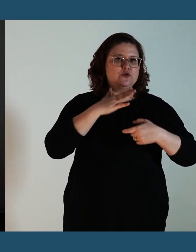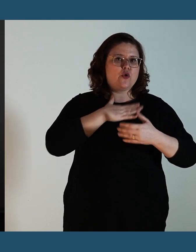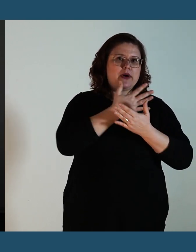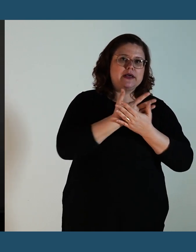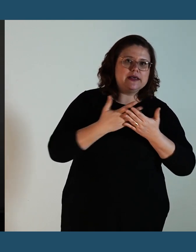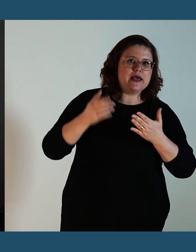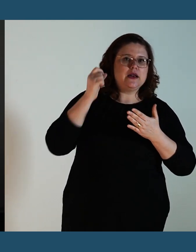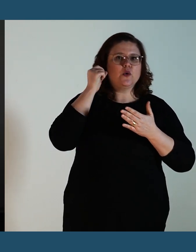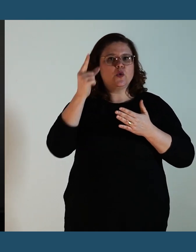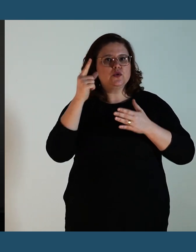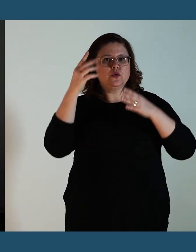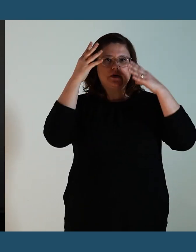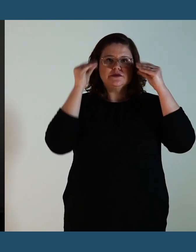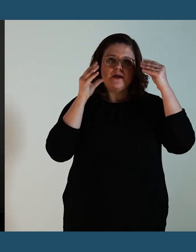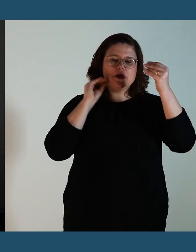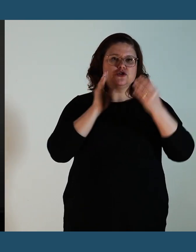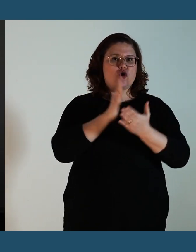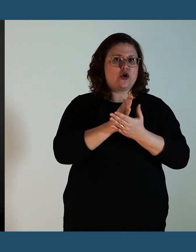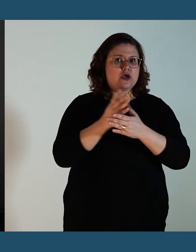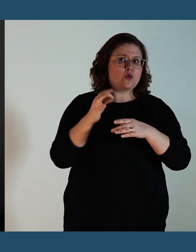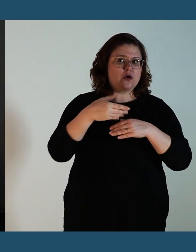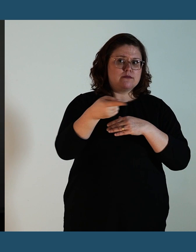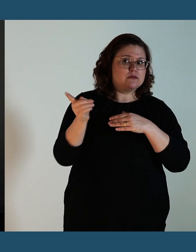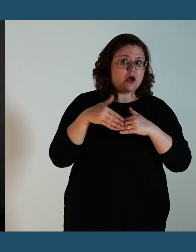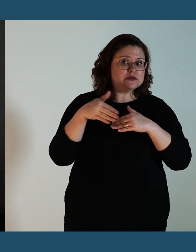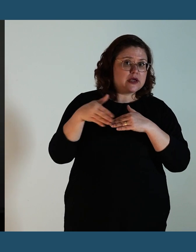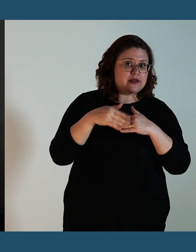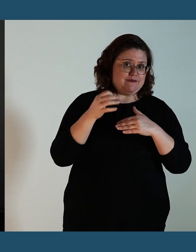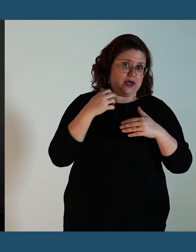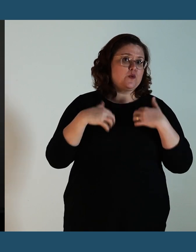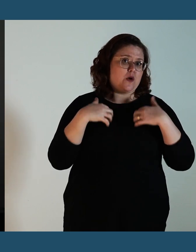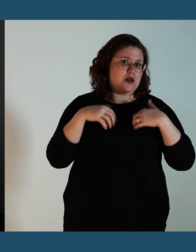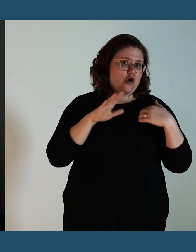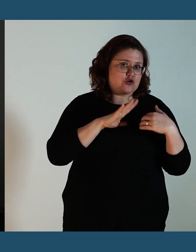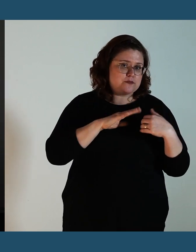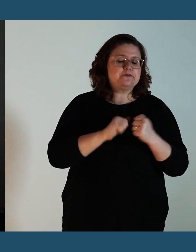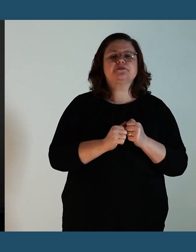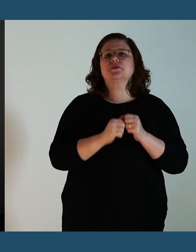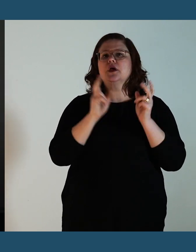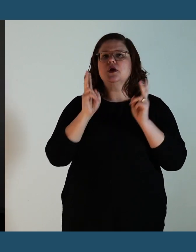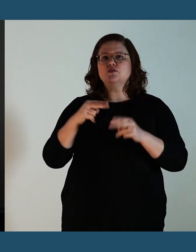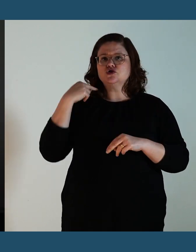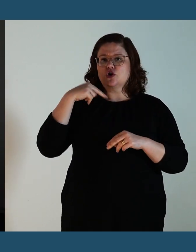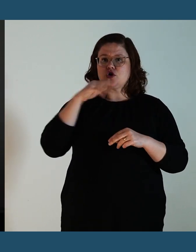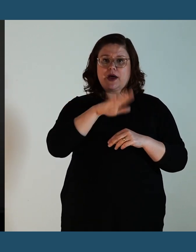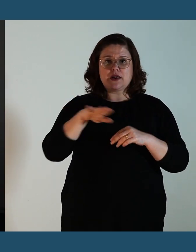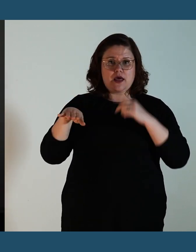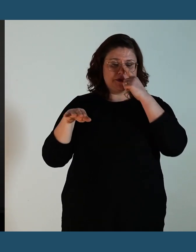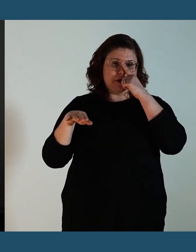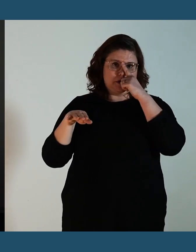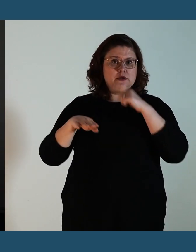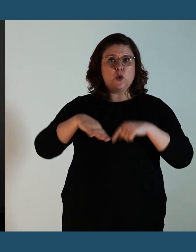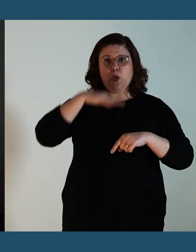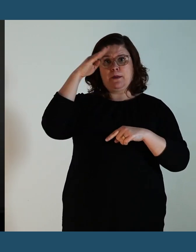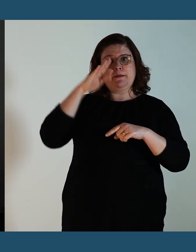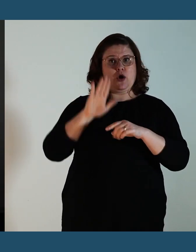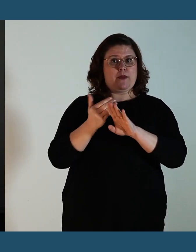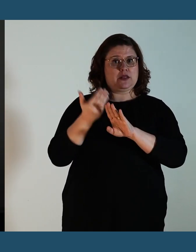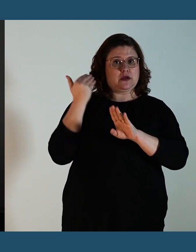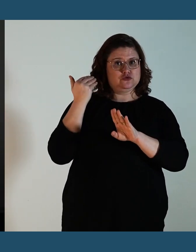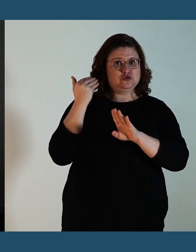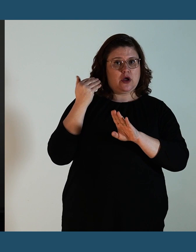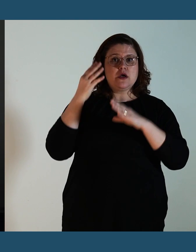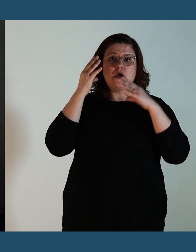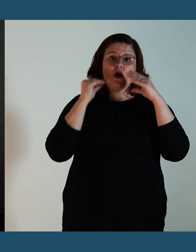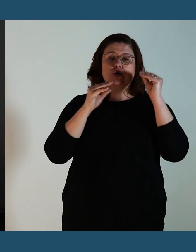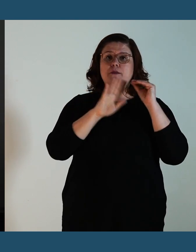ja saamelaisten oikeuksia kohtaan. Myös romanilapset voivat Suomessa varsin hyvin. He ovat ylpeitä taustastaan.